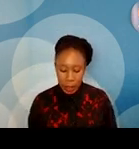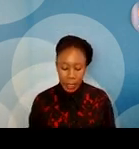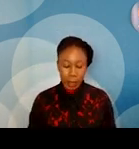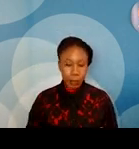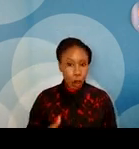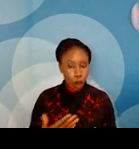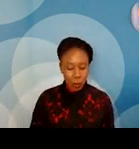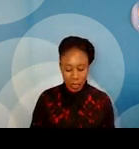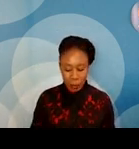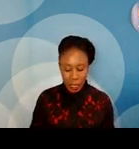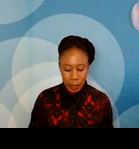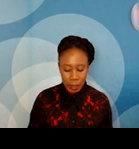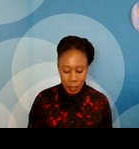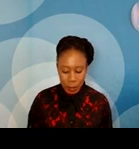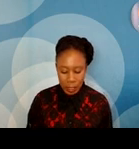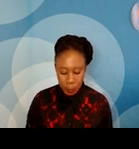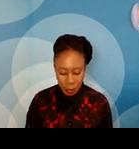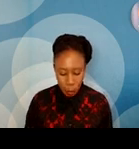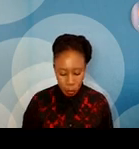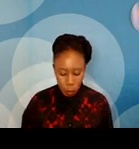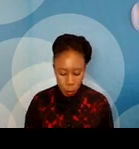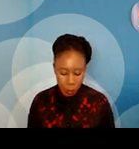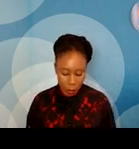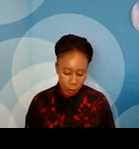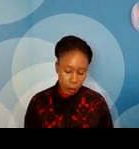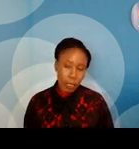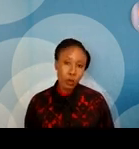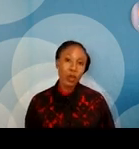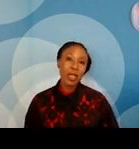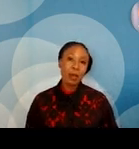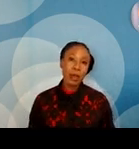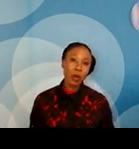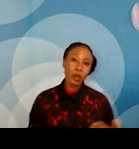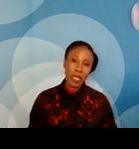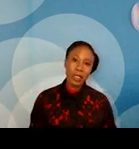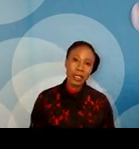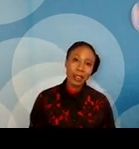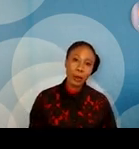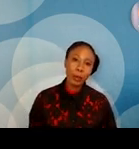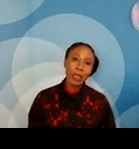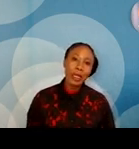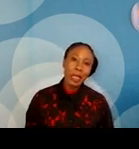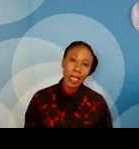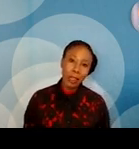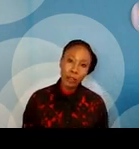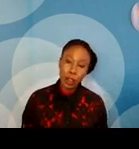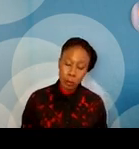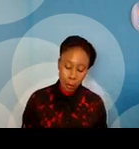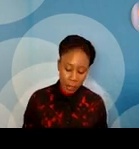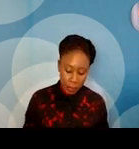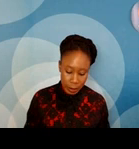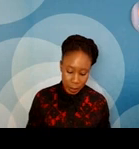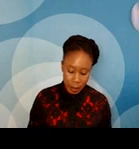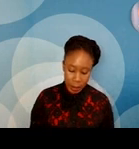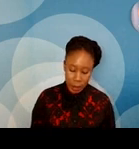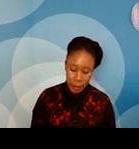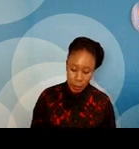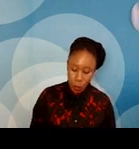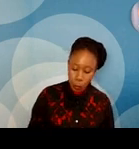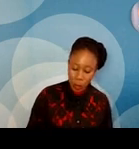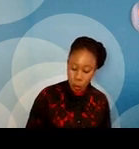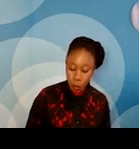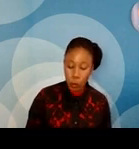utför. För har man en mer stabil privatekonomi, så kan man också därigenom förebygga